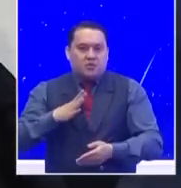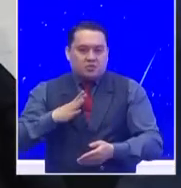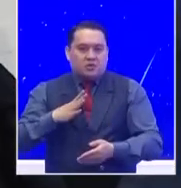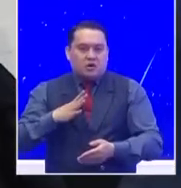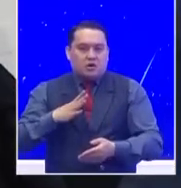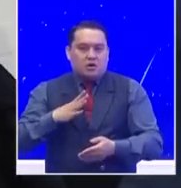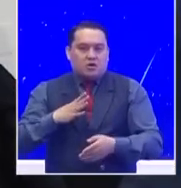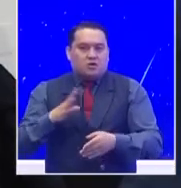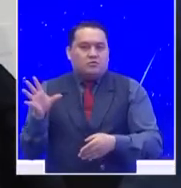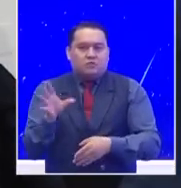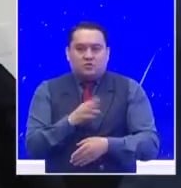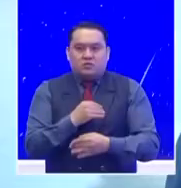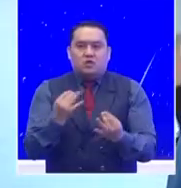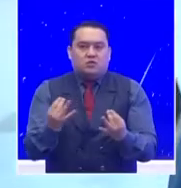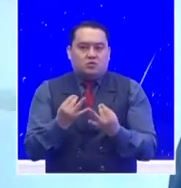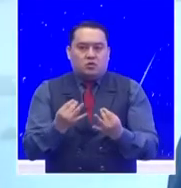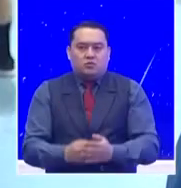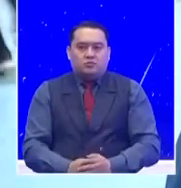говорится, не обошлось без сюрпризов.